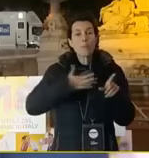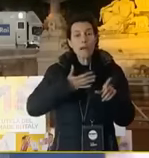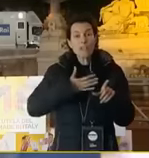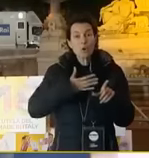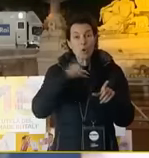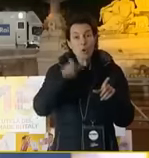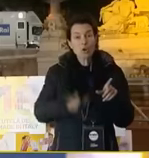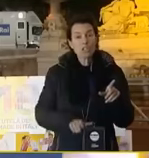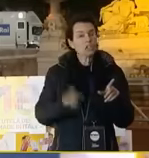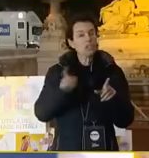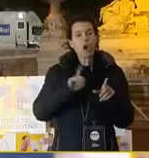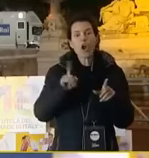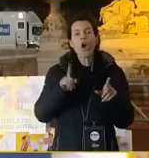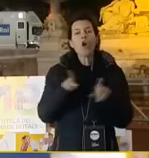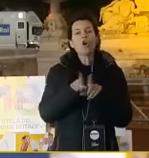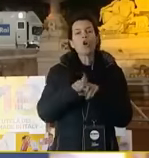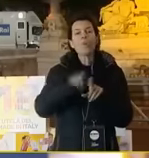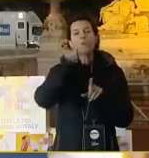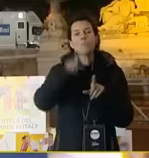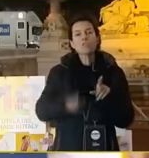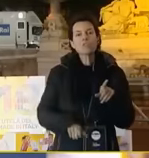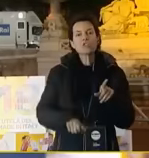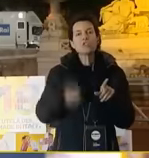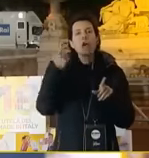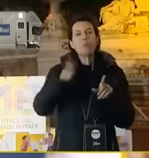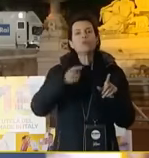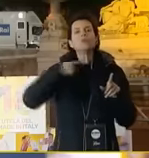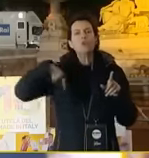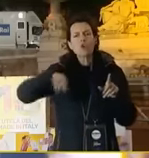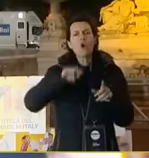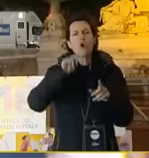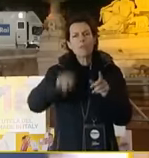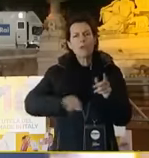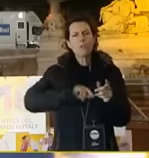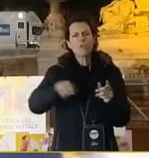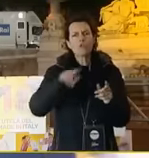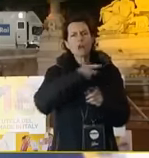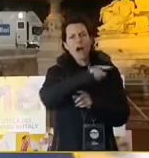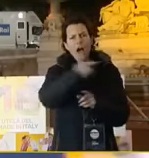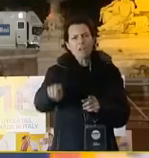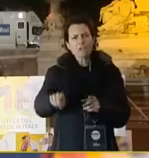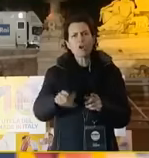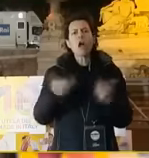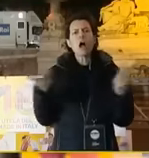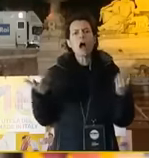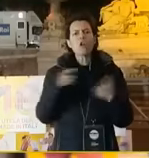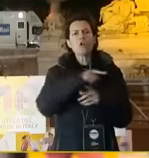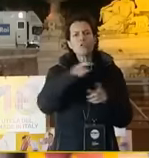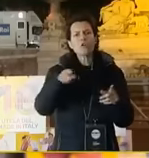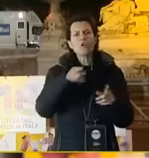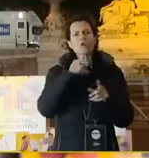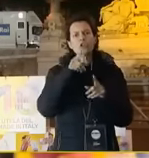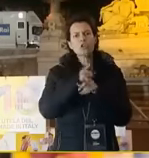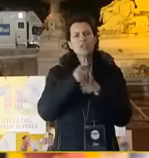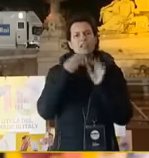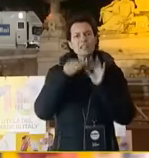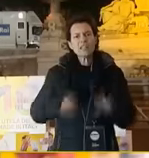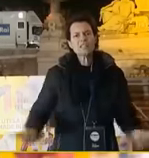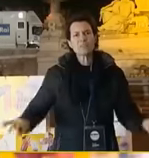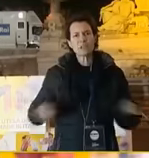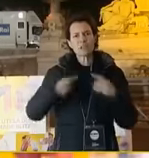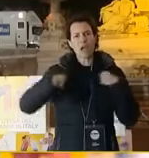loro votanti, coloro che li hanno messi lì, e quindi dovevano rispettare ciò che noi avevamo